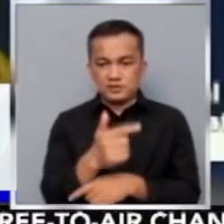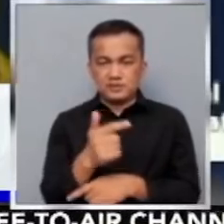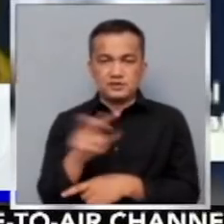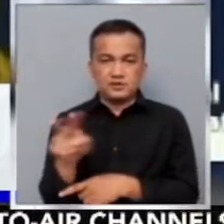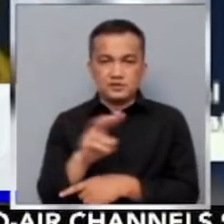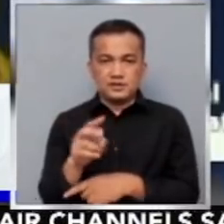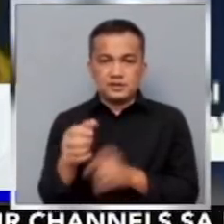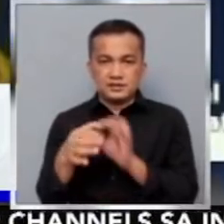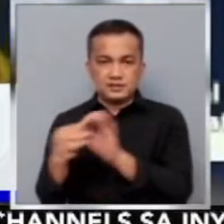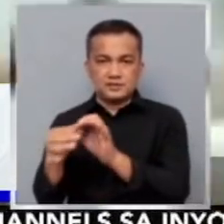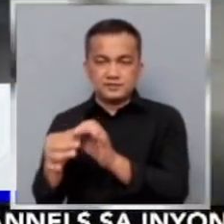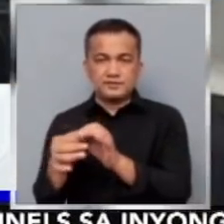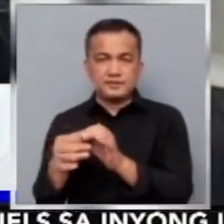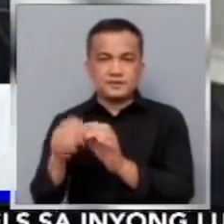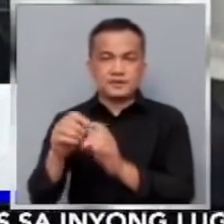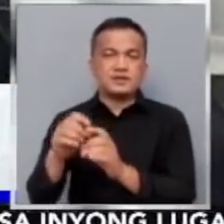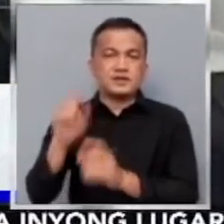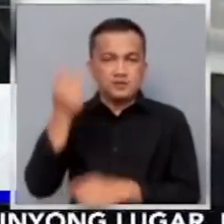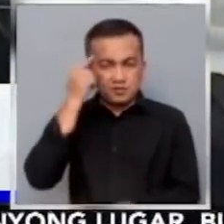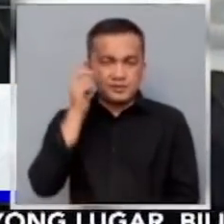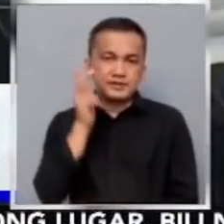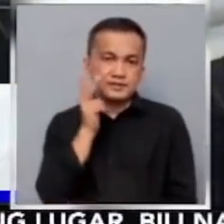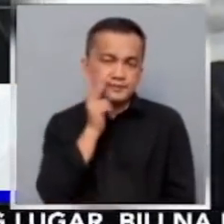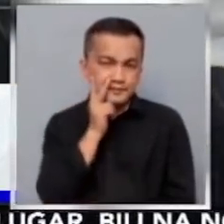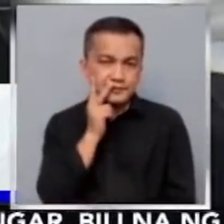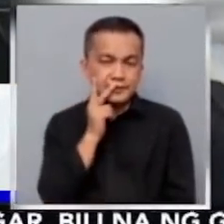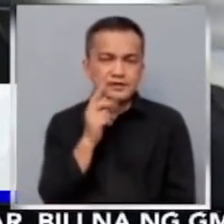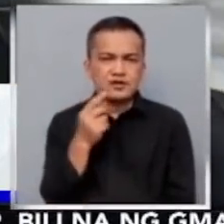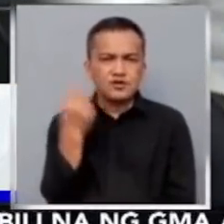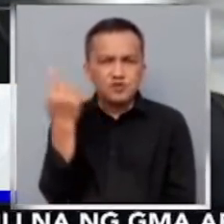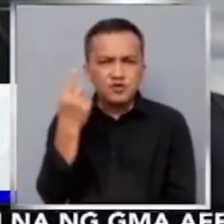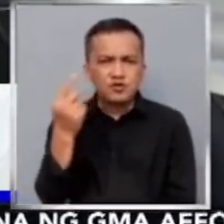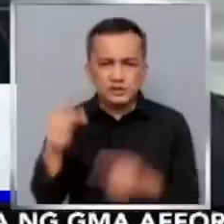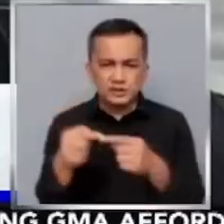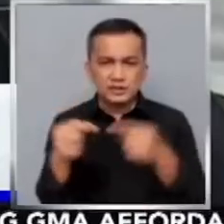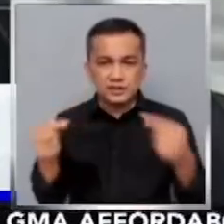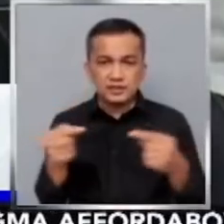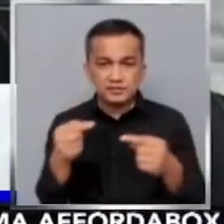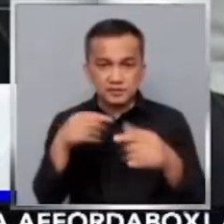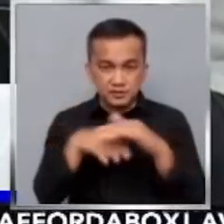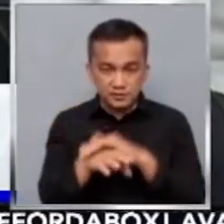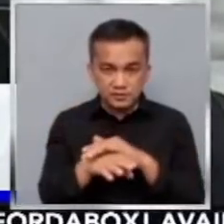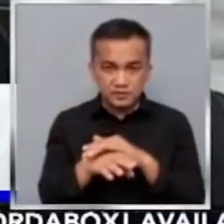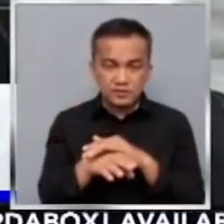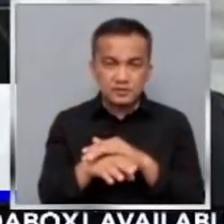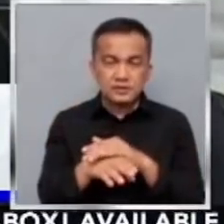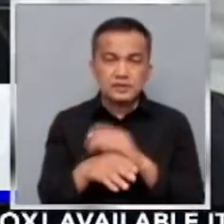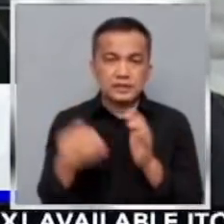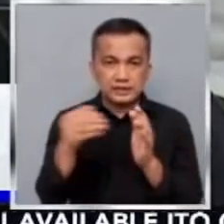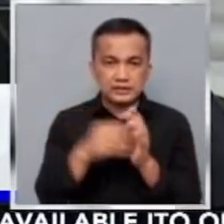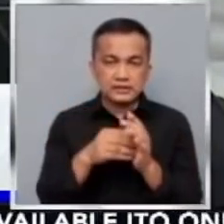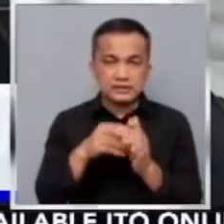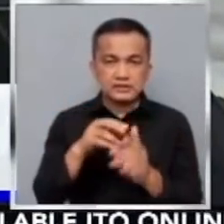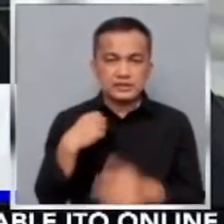ng Administrasyong Duterte. Ang katangi-tanging oposisyon na nakapasok, si re-electionist